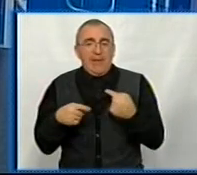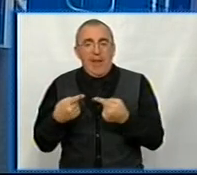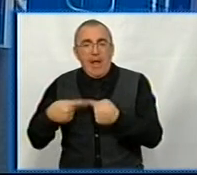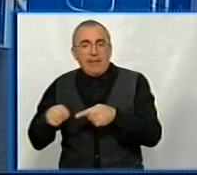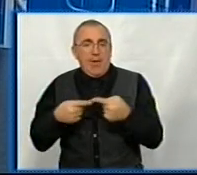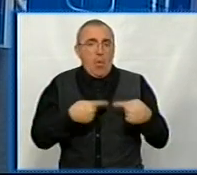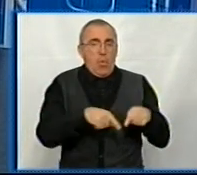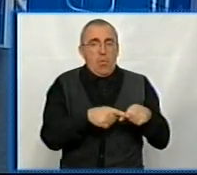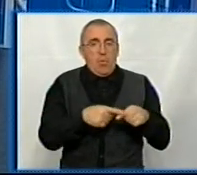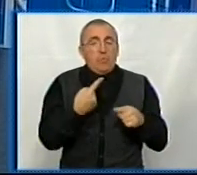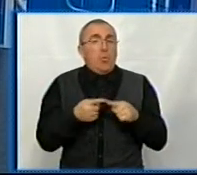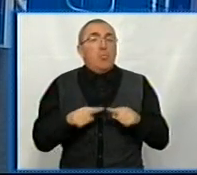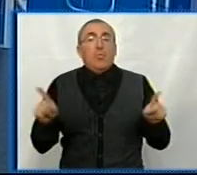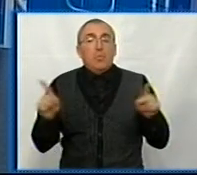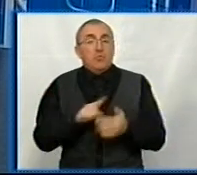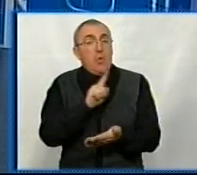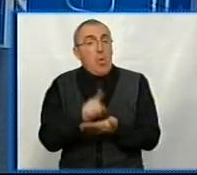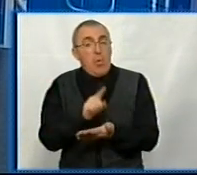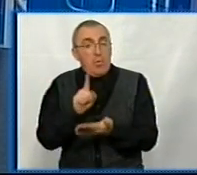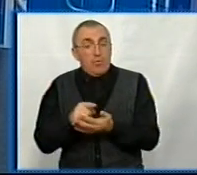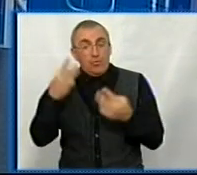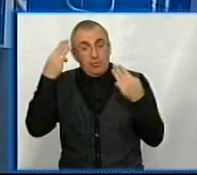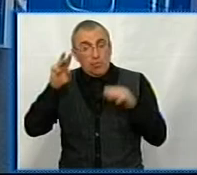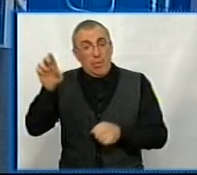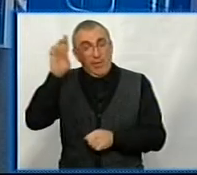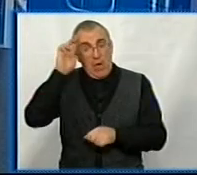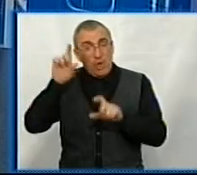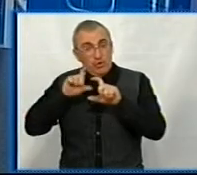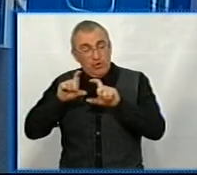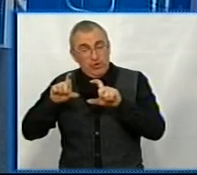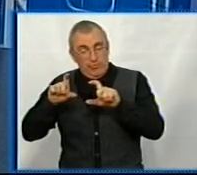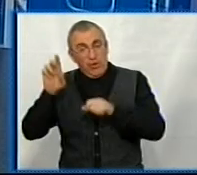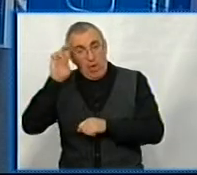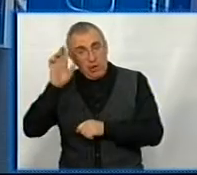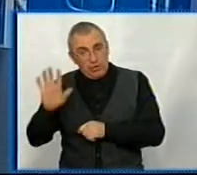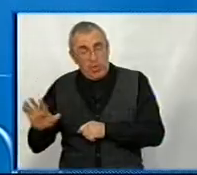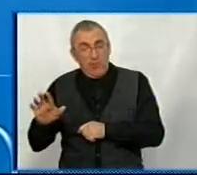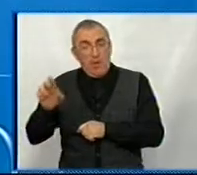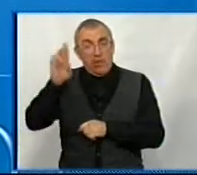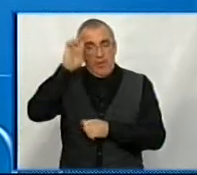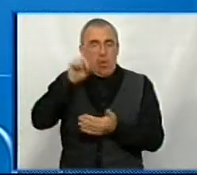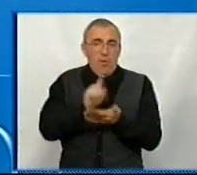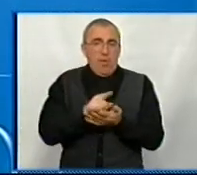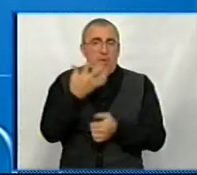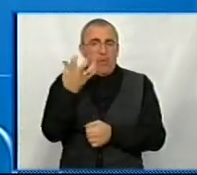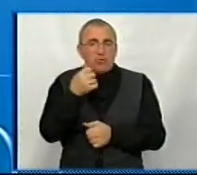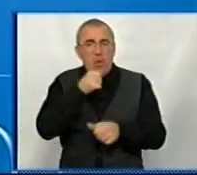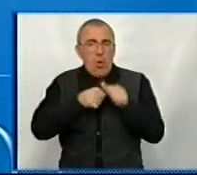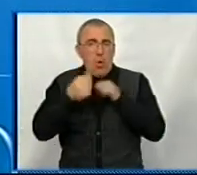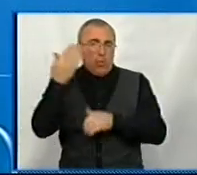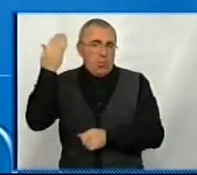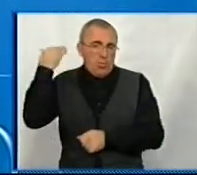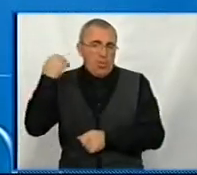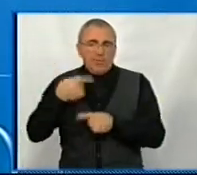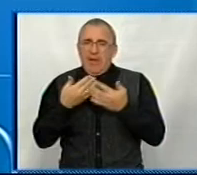категорії. Тому що обов'язки в сучасній державі і обов'язки, наприклад, в державі там, 500 років тому –